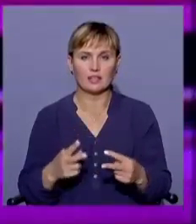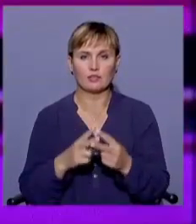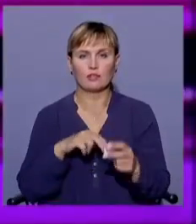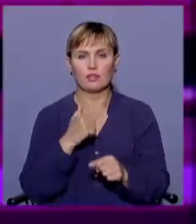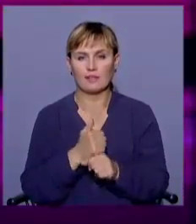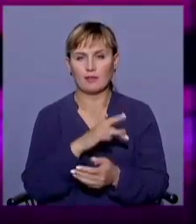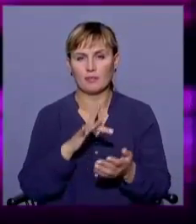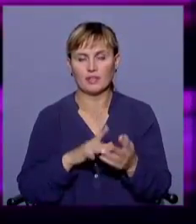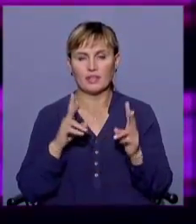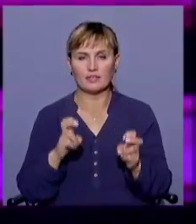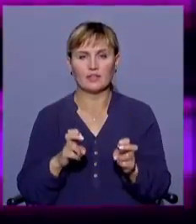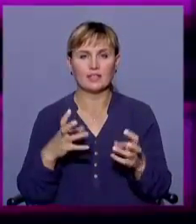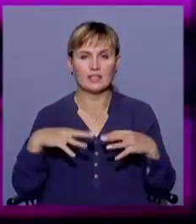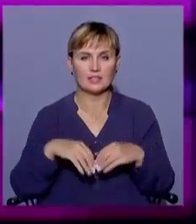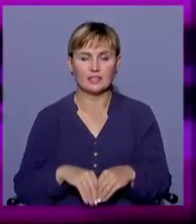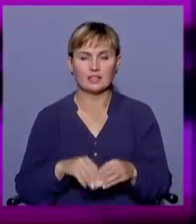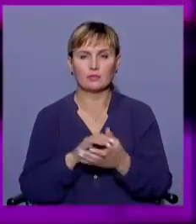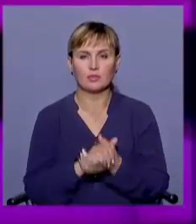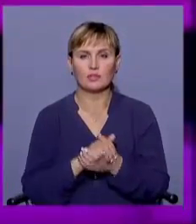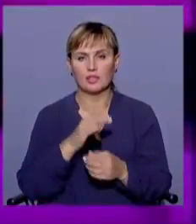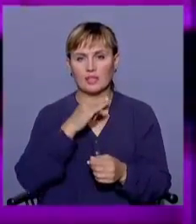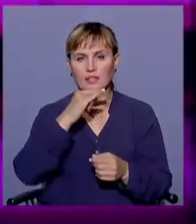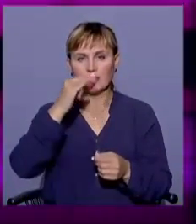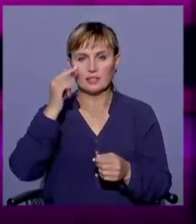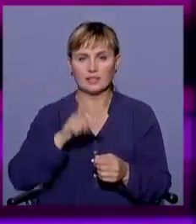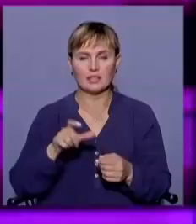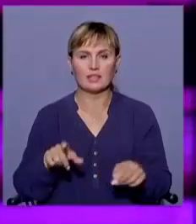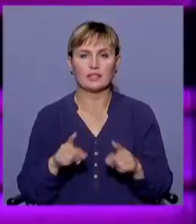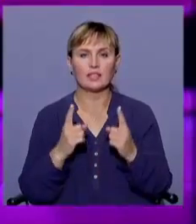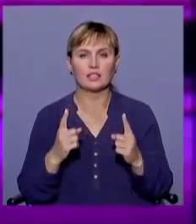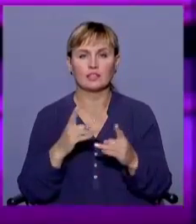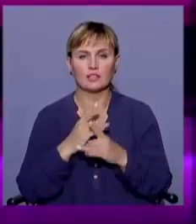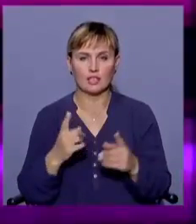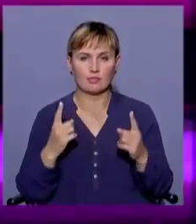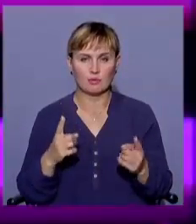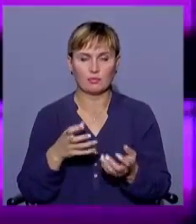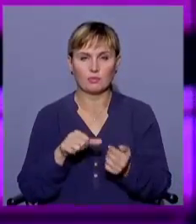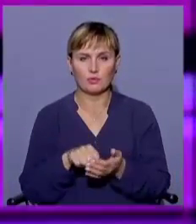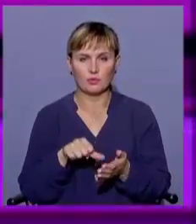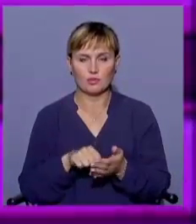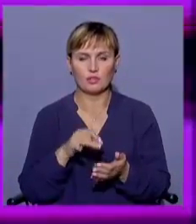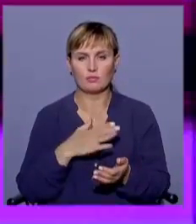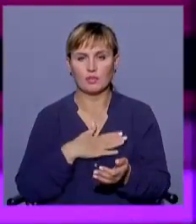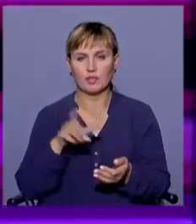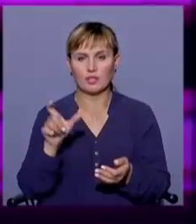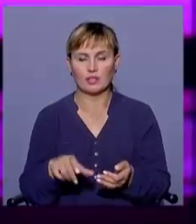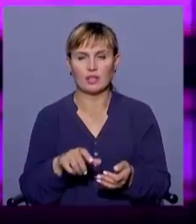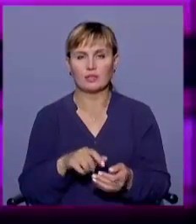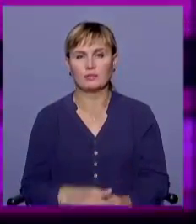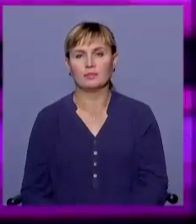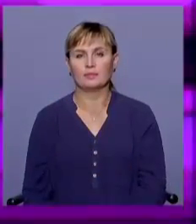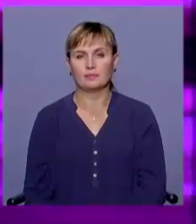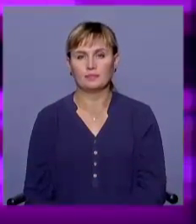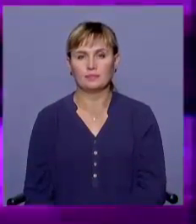назвал символом единения и сплоченности казахстанцев. В торжественной церемонии приняла участие и моя коллега Алтыншаш